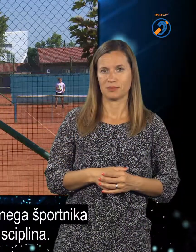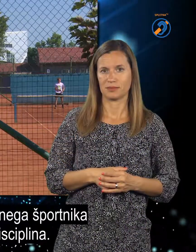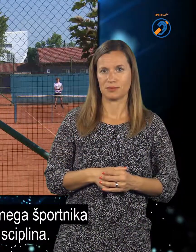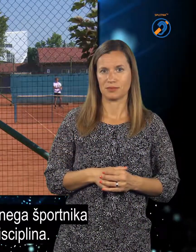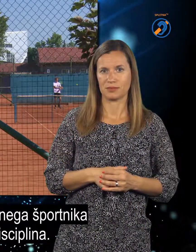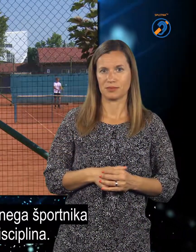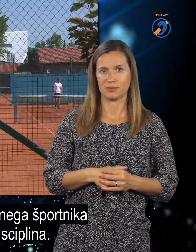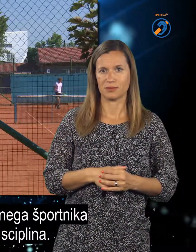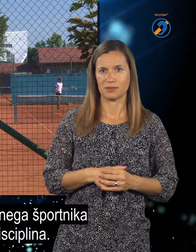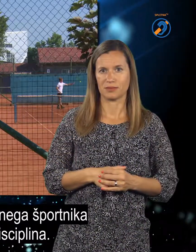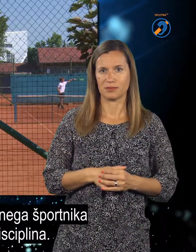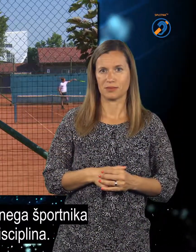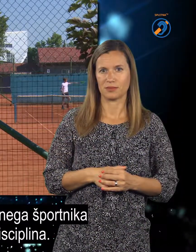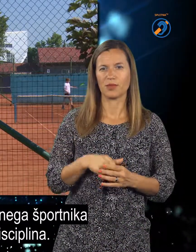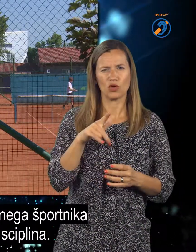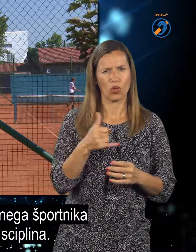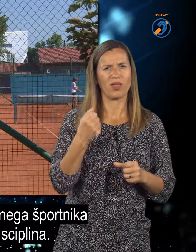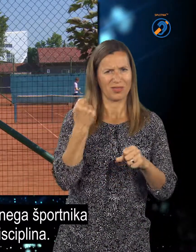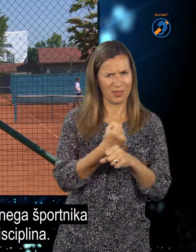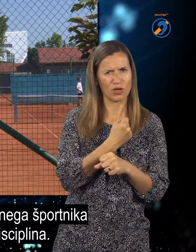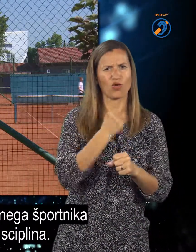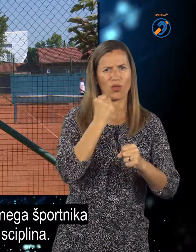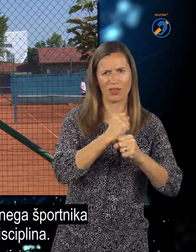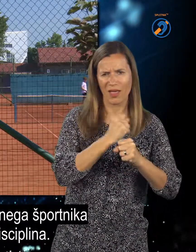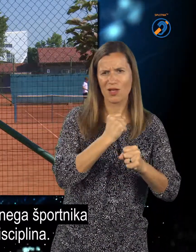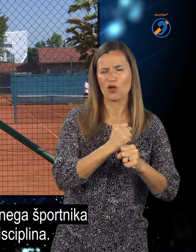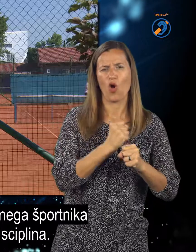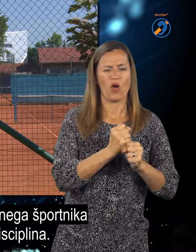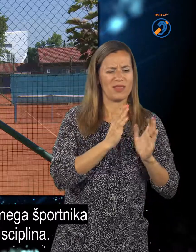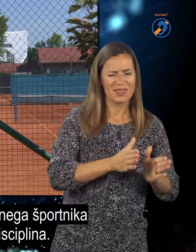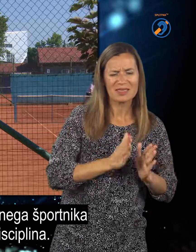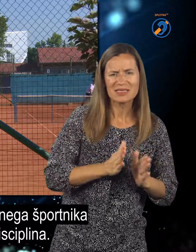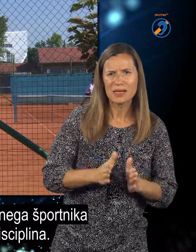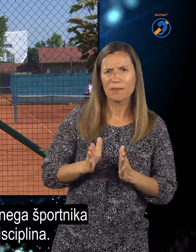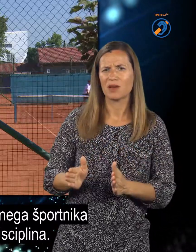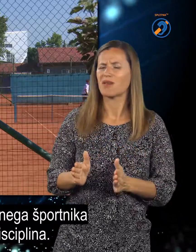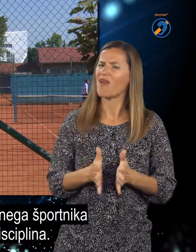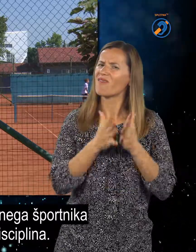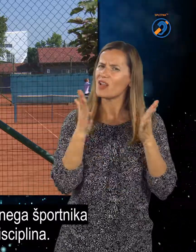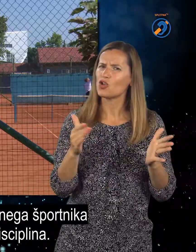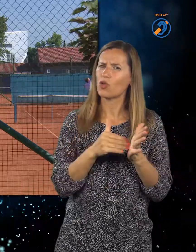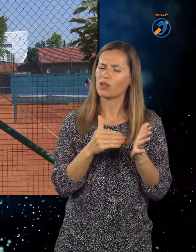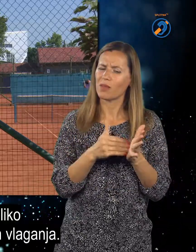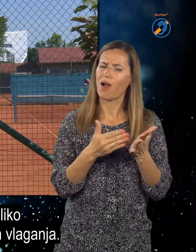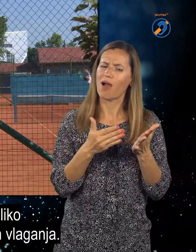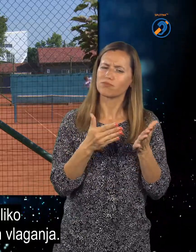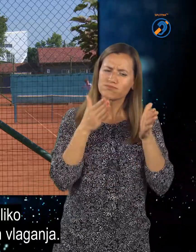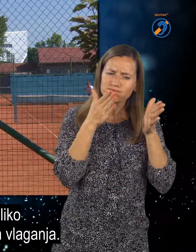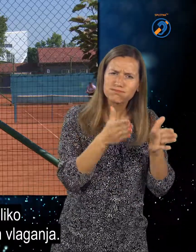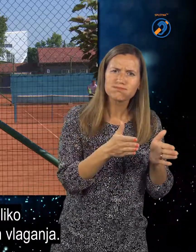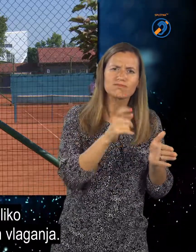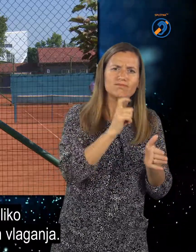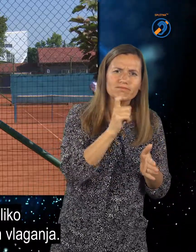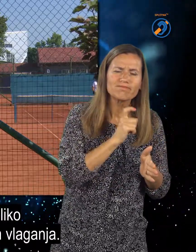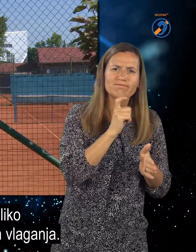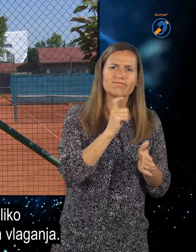Pravi recept za uspešnika športnika je trdo delo in disciplina. Tukaj je